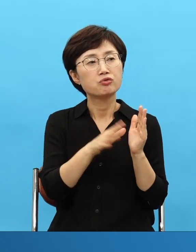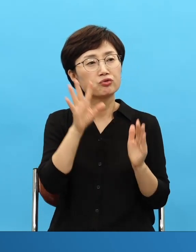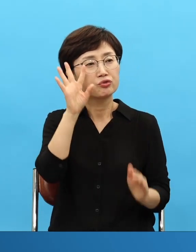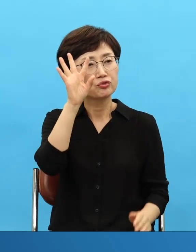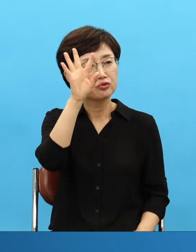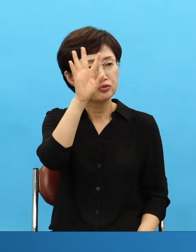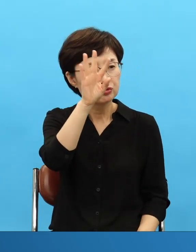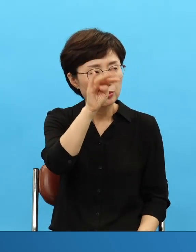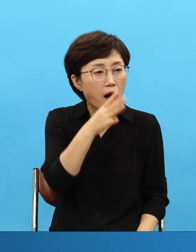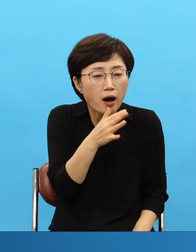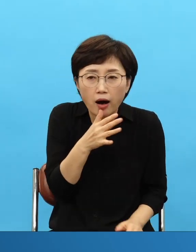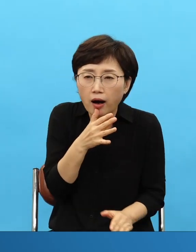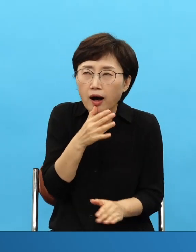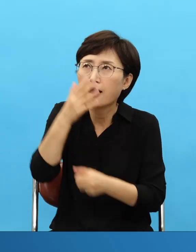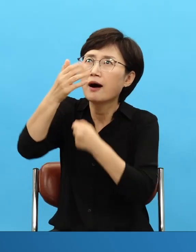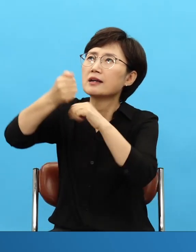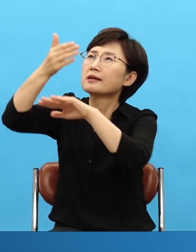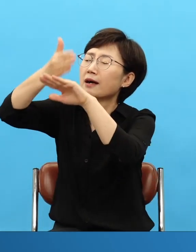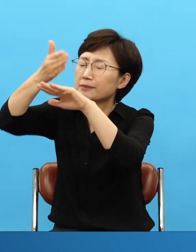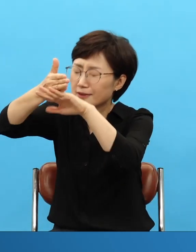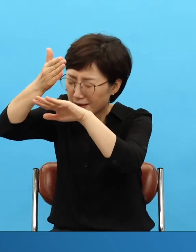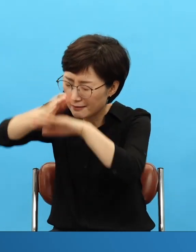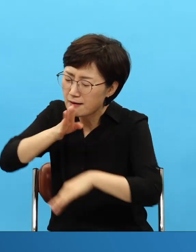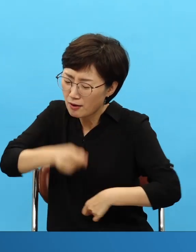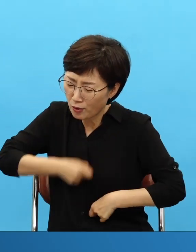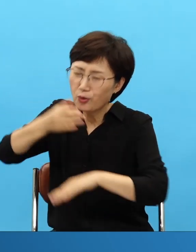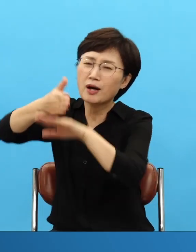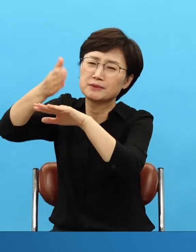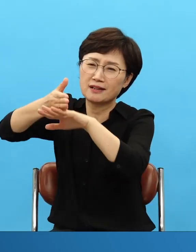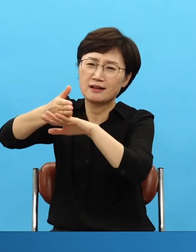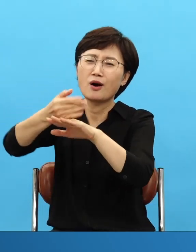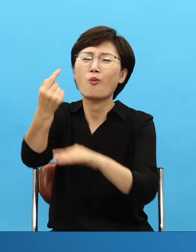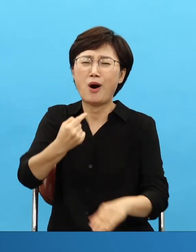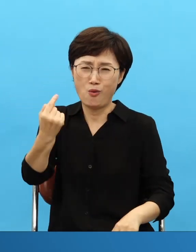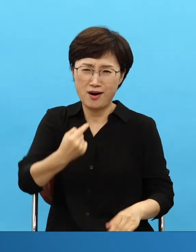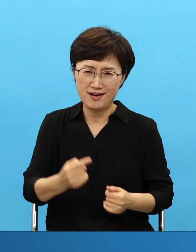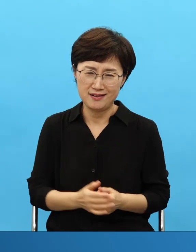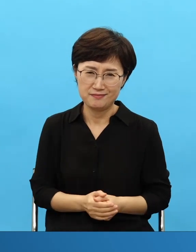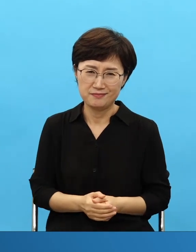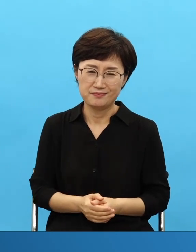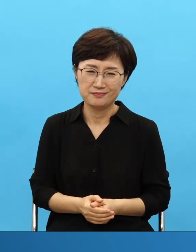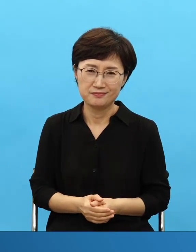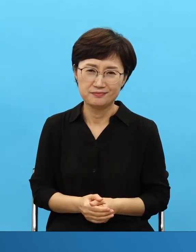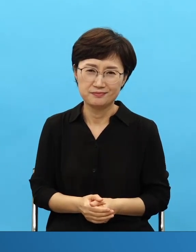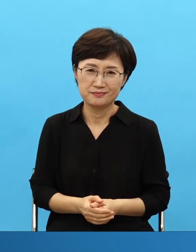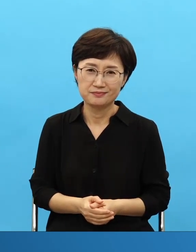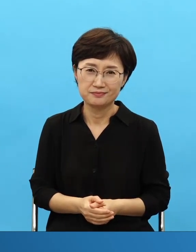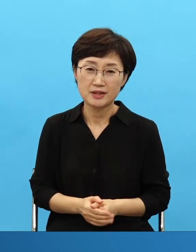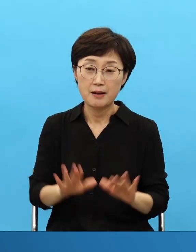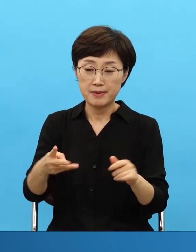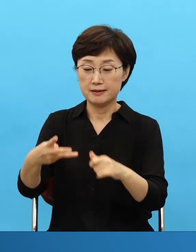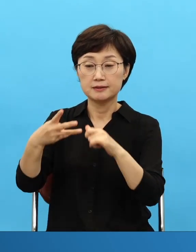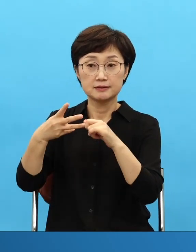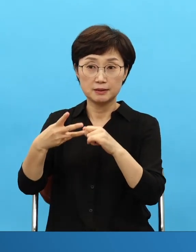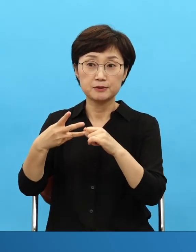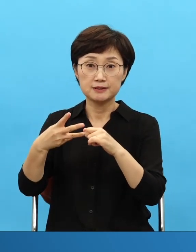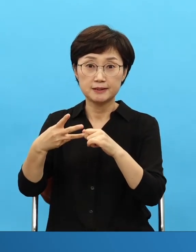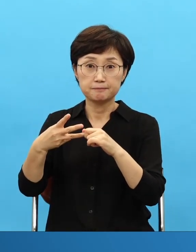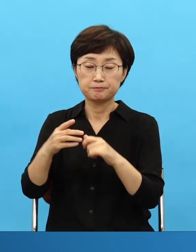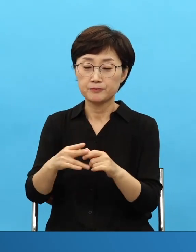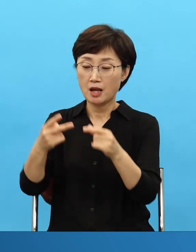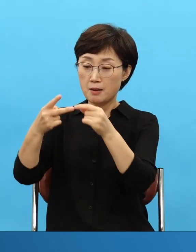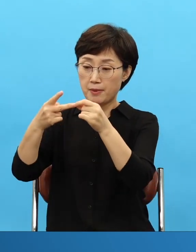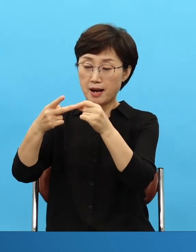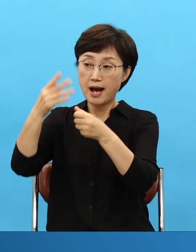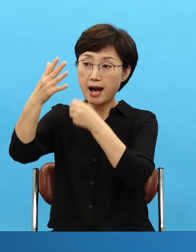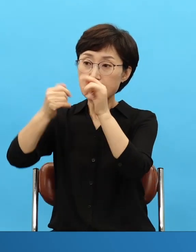that confession before God. God, thank you so very much. 더 중요한 겁니다. What's more important? 이 하나님의 말씀이